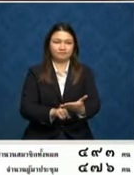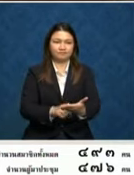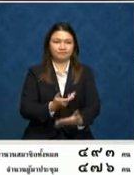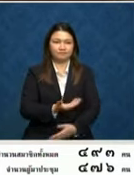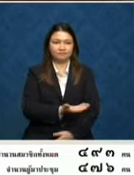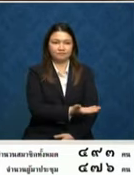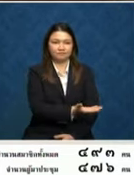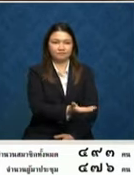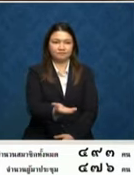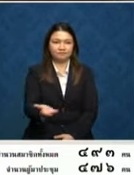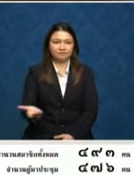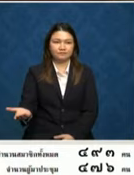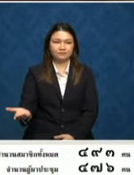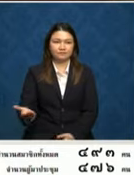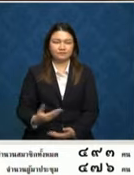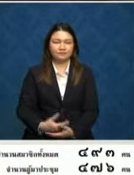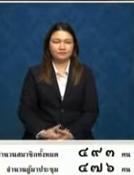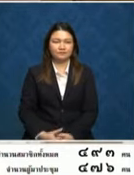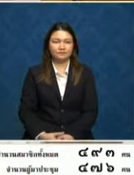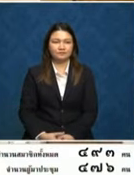ครับลงคะแนนได้ครับ